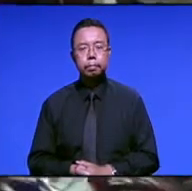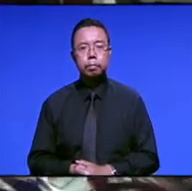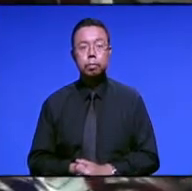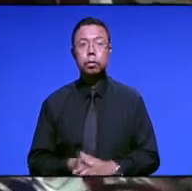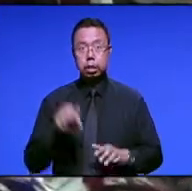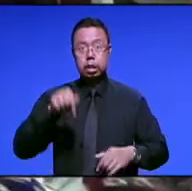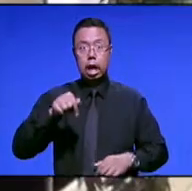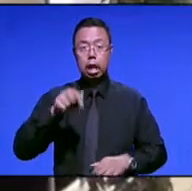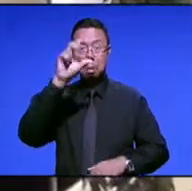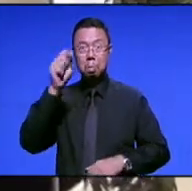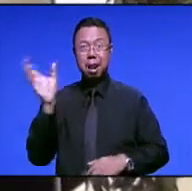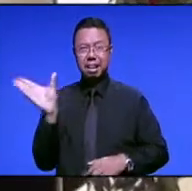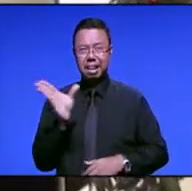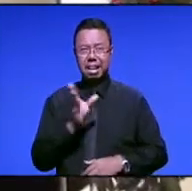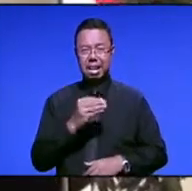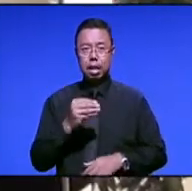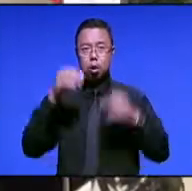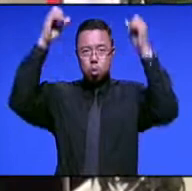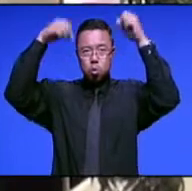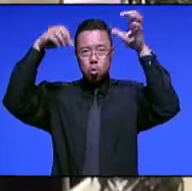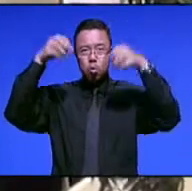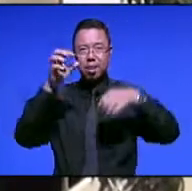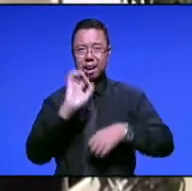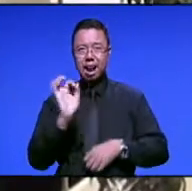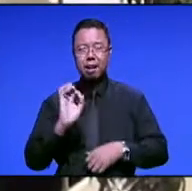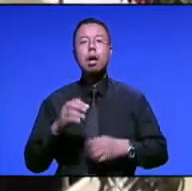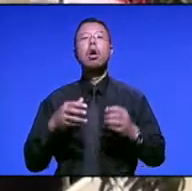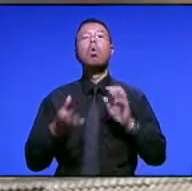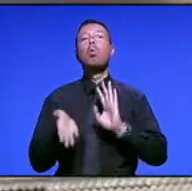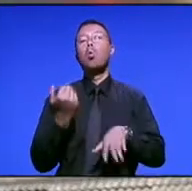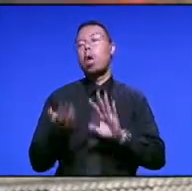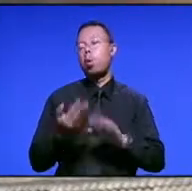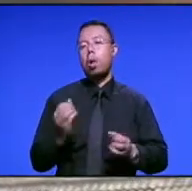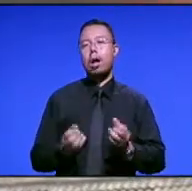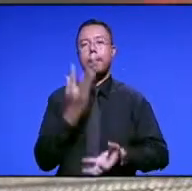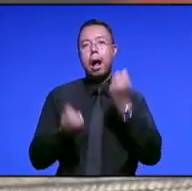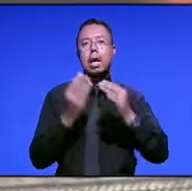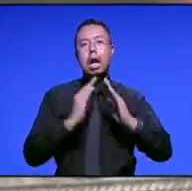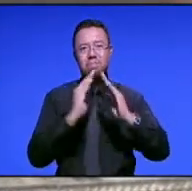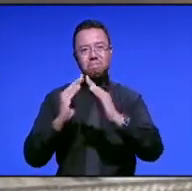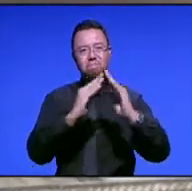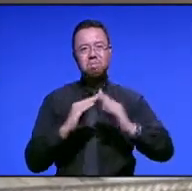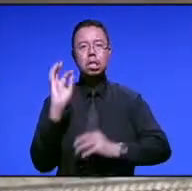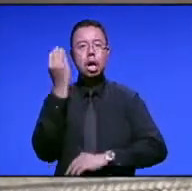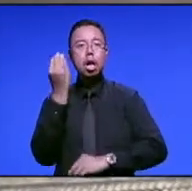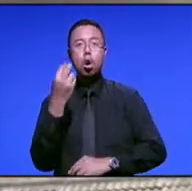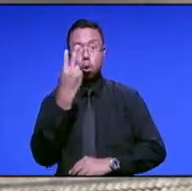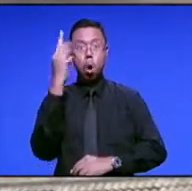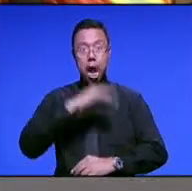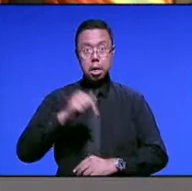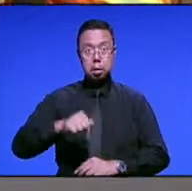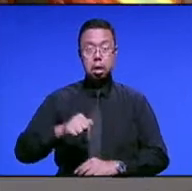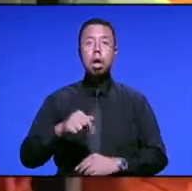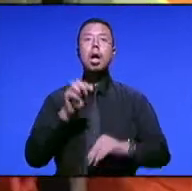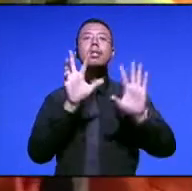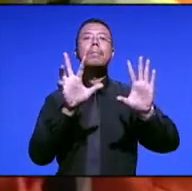Memasuki musim kemarau, musibah kebakaran mulai kerap terjadi di Jakarta. Dalam beberapa hari ini saja, dua kebakaran besar menghanguskan